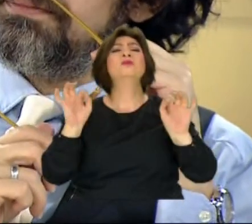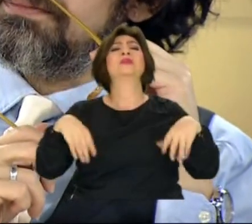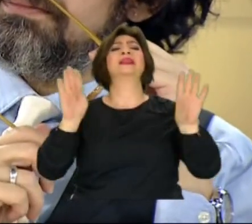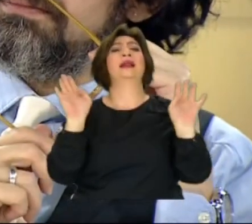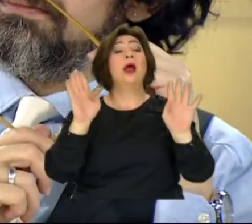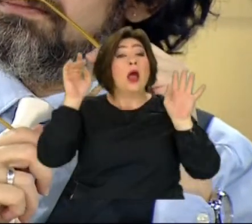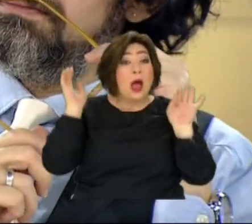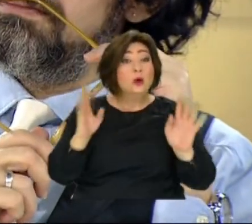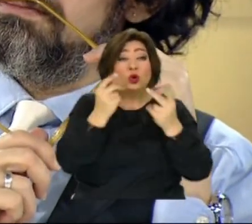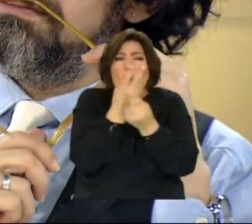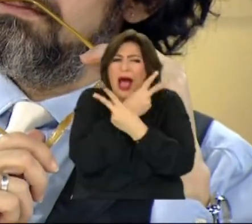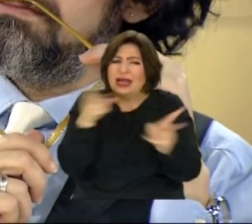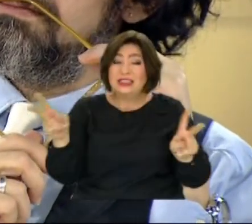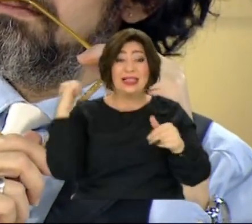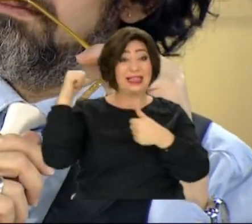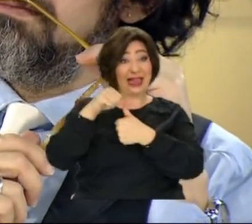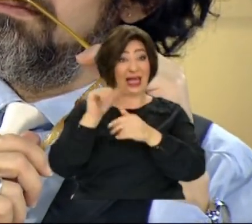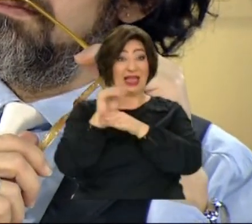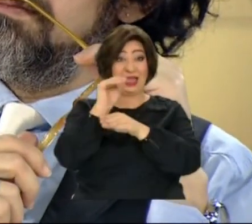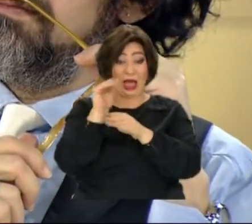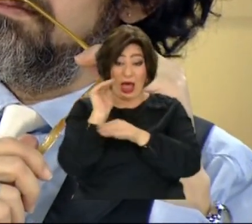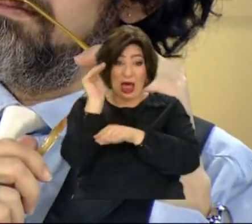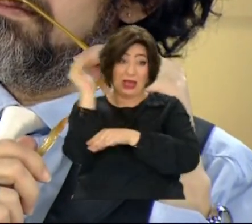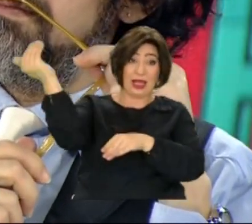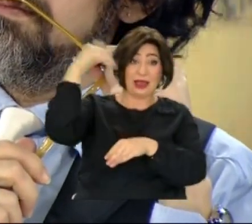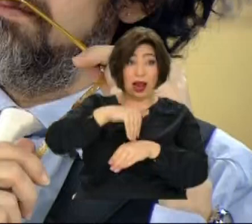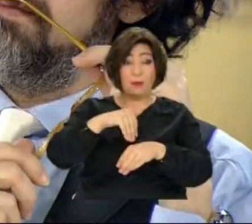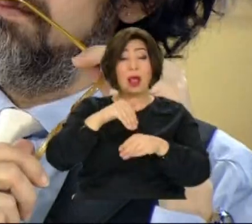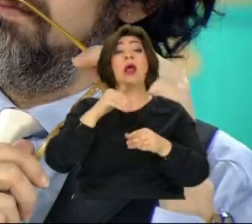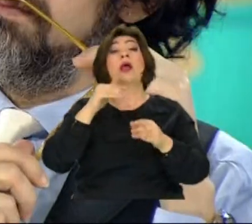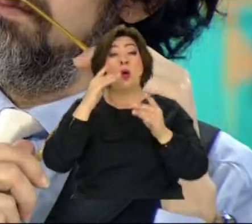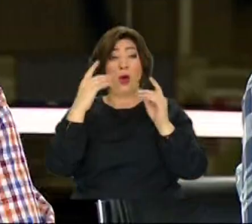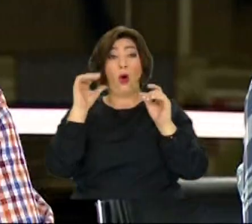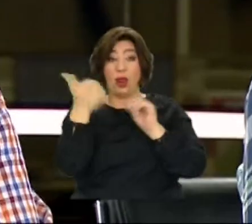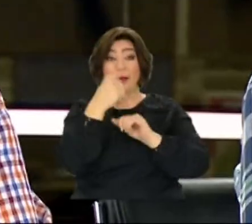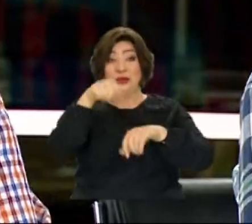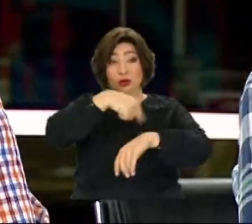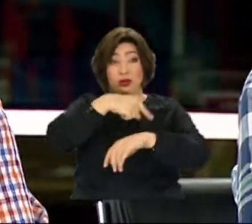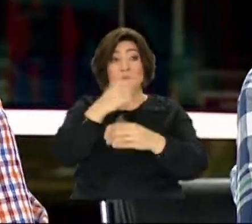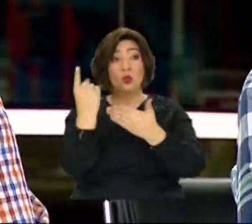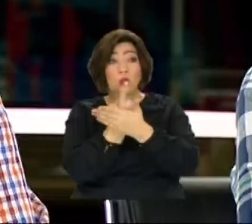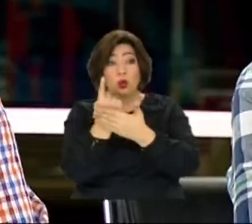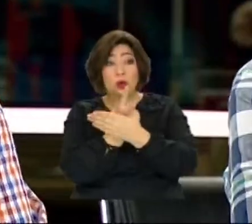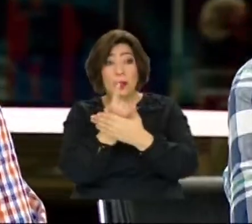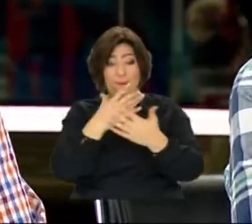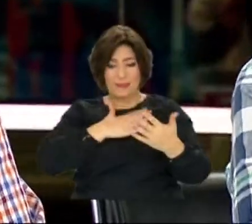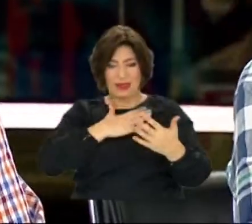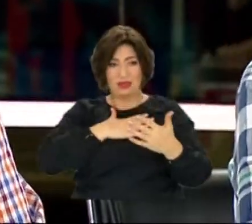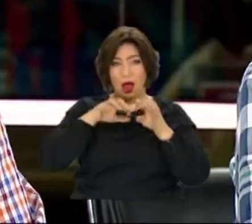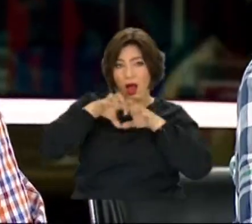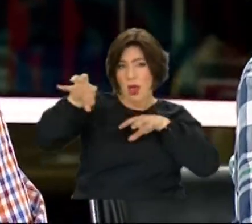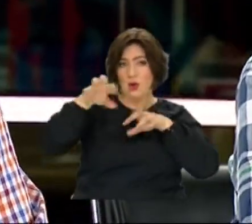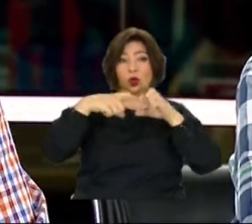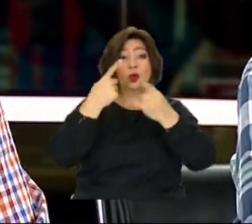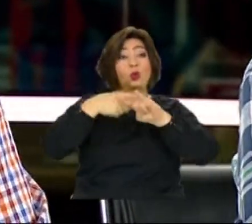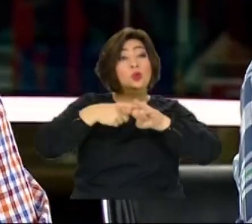bir şekilde İslami kaynakta yeniden yaratılma bedenli olan bir süreçtir. Ve İslam'da, Kur'an'da hiçbir yerde bedenden ayrı ruhun